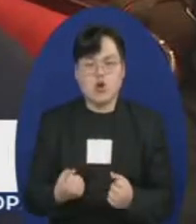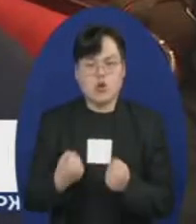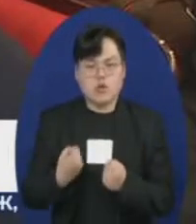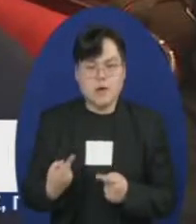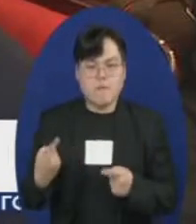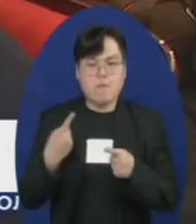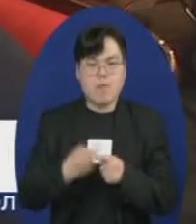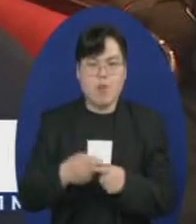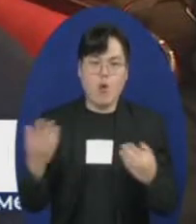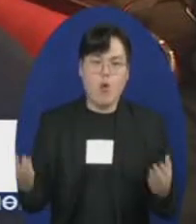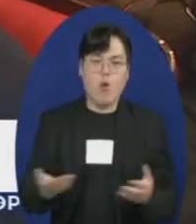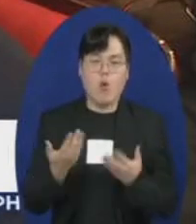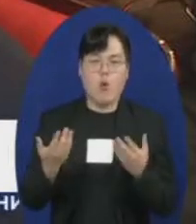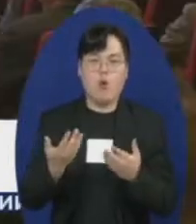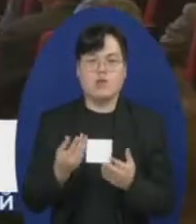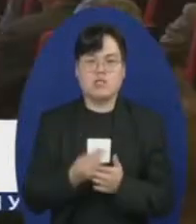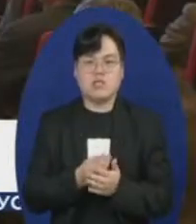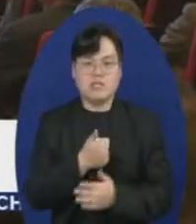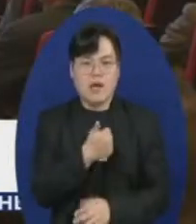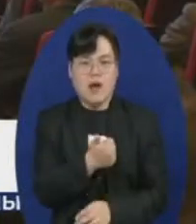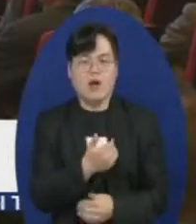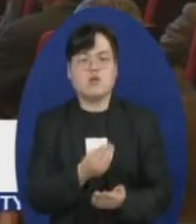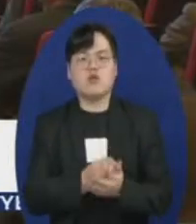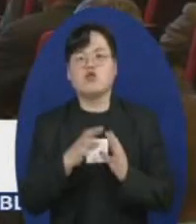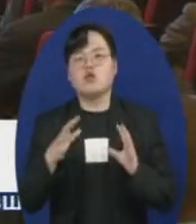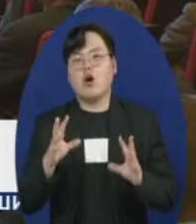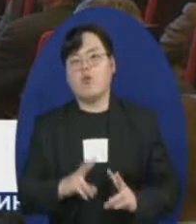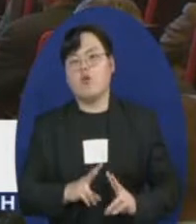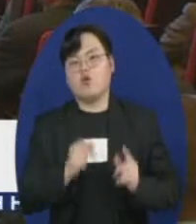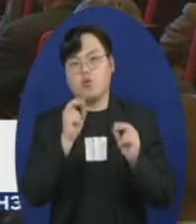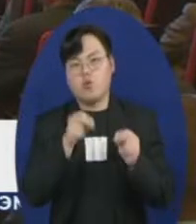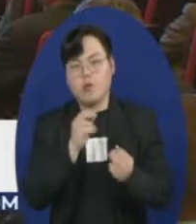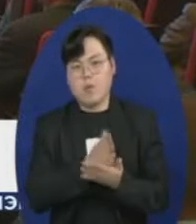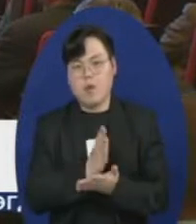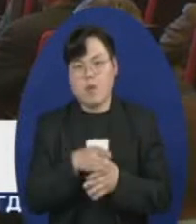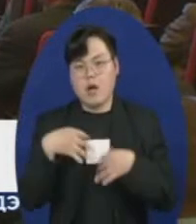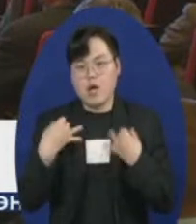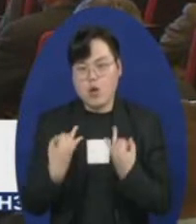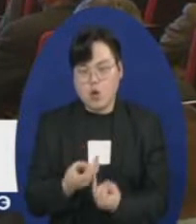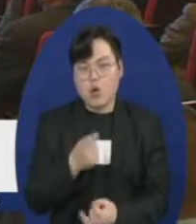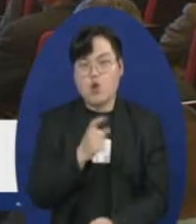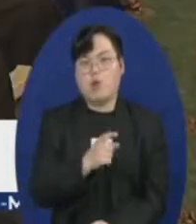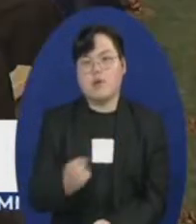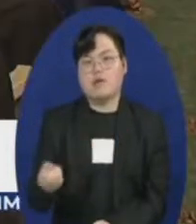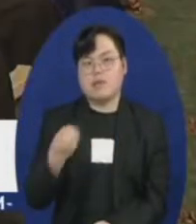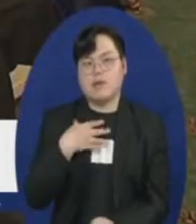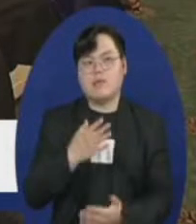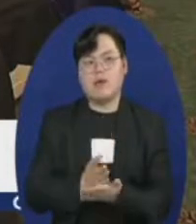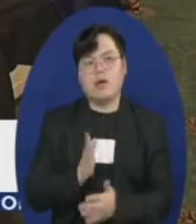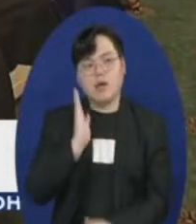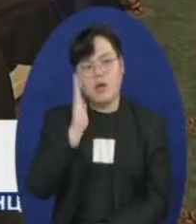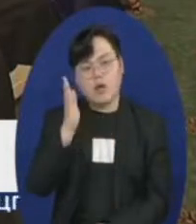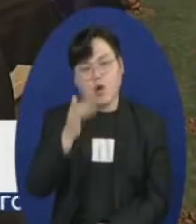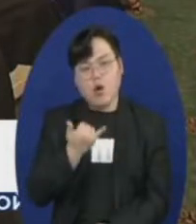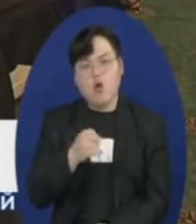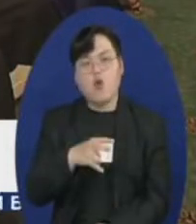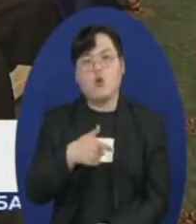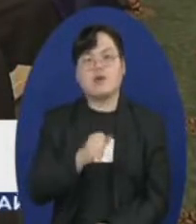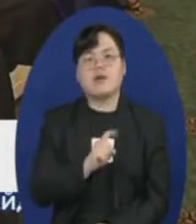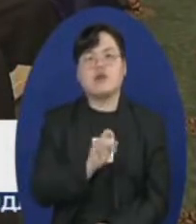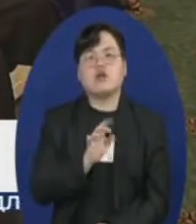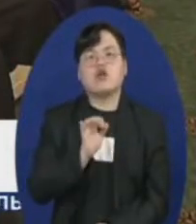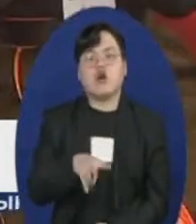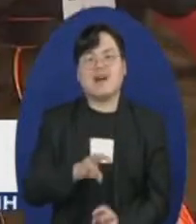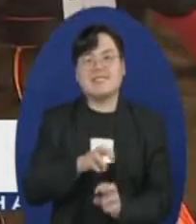хүчээ нийлүүлэхэд урайлж үлгэр жишээг үзүүлсэн томоохон өөрчлөлт боллоо гэж их хурлд оролцогч талууд үзэж байна. Цаашид утга